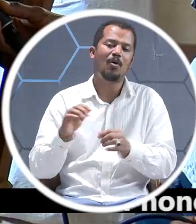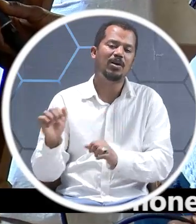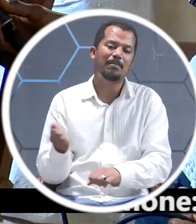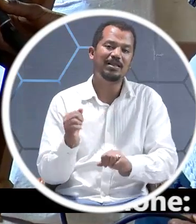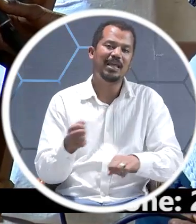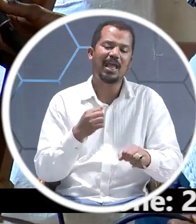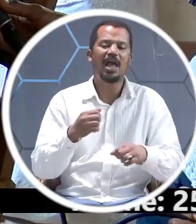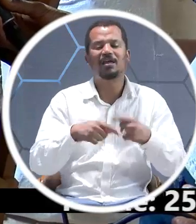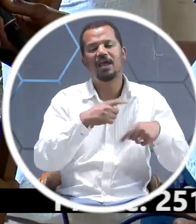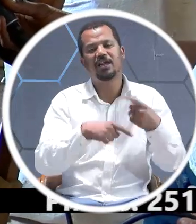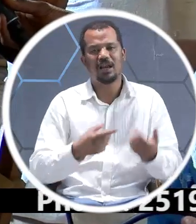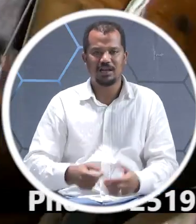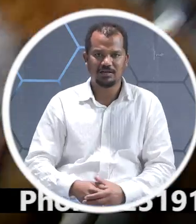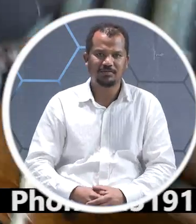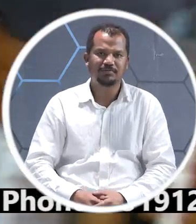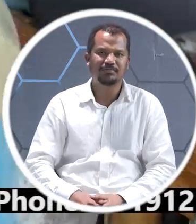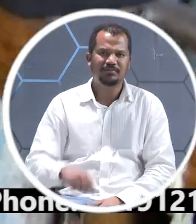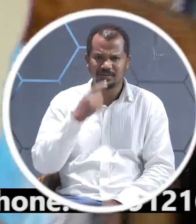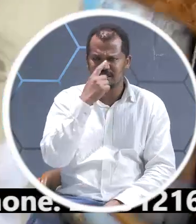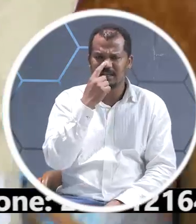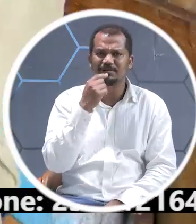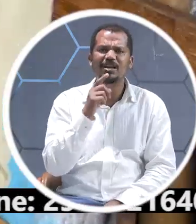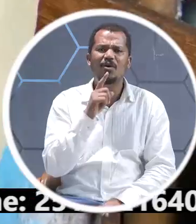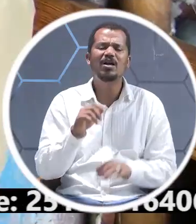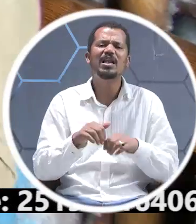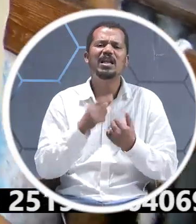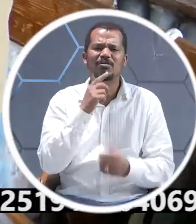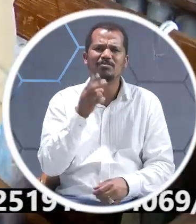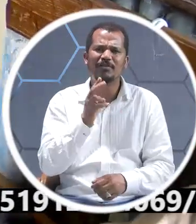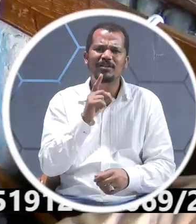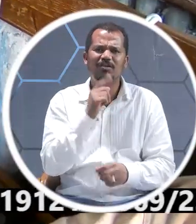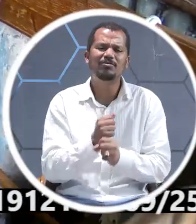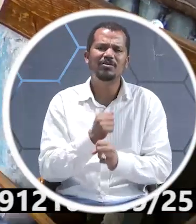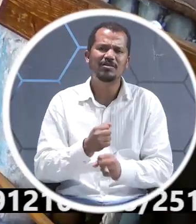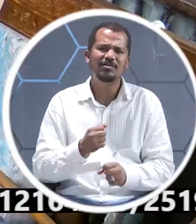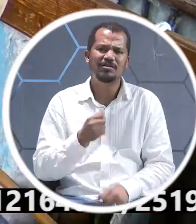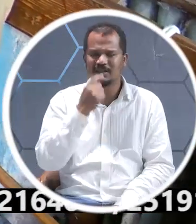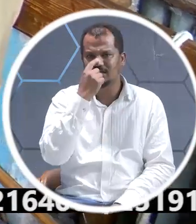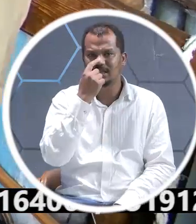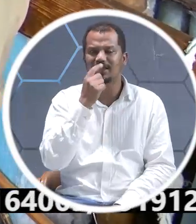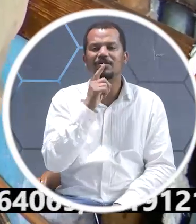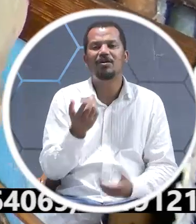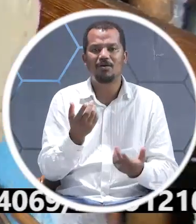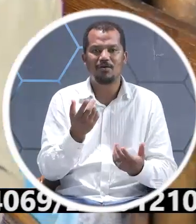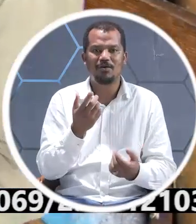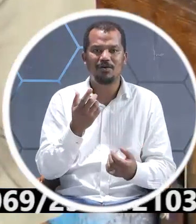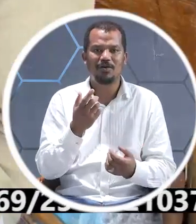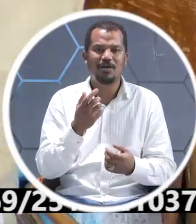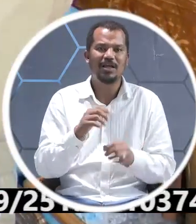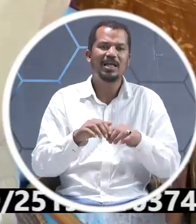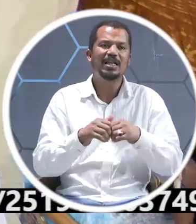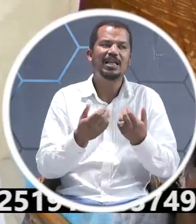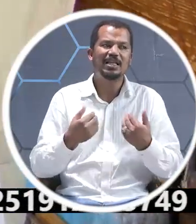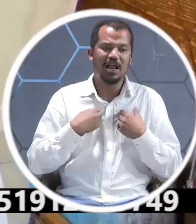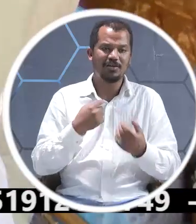ወደ መጥረጊያ ወደ እንትን ይውላል ልምድ ነው ወይስ እንዴት ነው በፍጥነት ነው የሚሰሩት ልምድ ነው ልምድ ነው ቀዳዳዎች